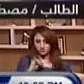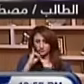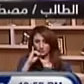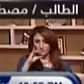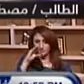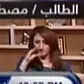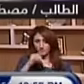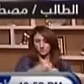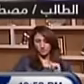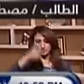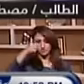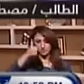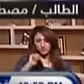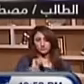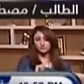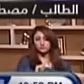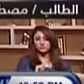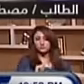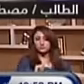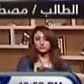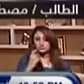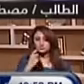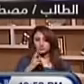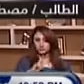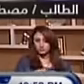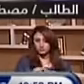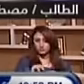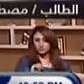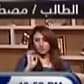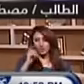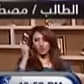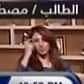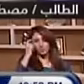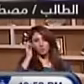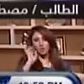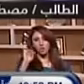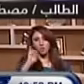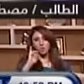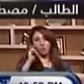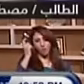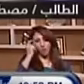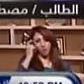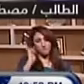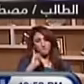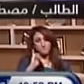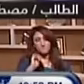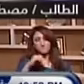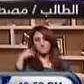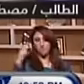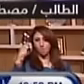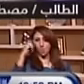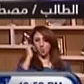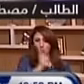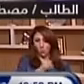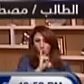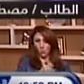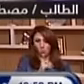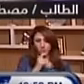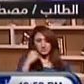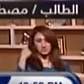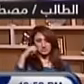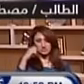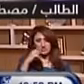بتاعتنا بتعتمد على الكم مش على الكيف، ما بتعتمدش على التفكير. جايز انا كنت مع سياده الوزير النهارده في اجتماع مع